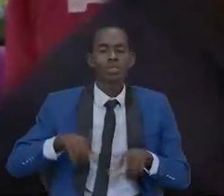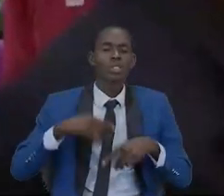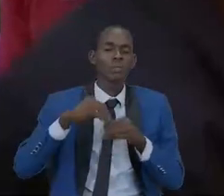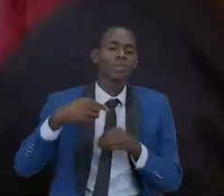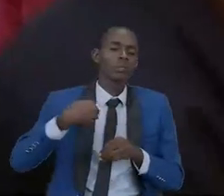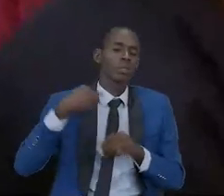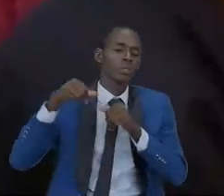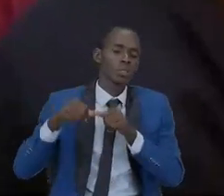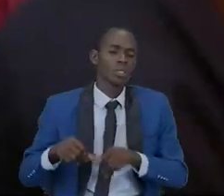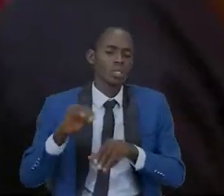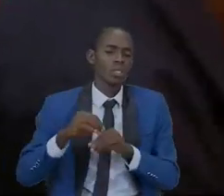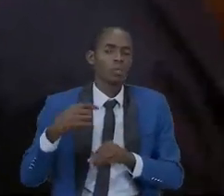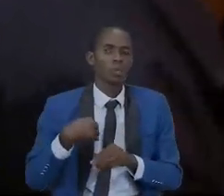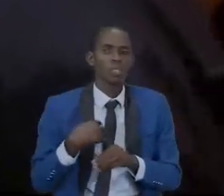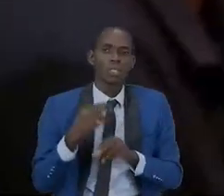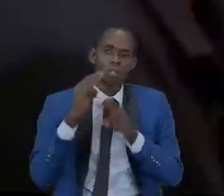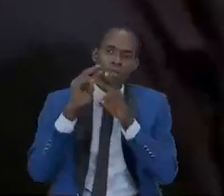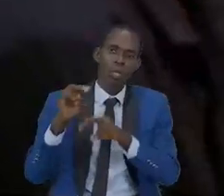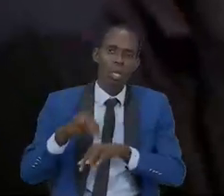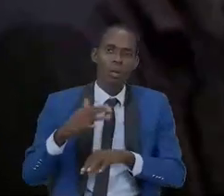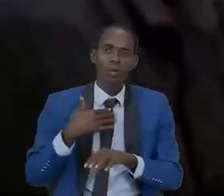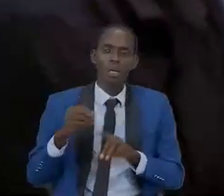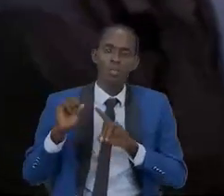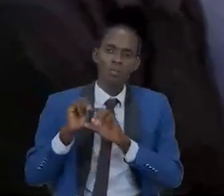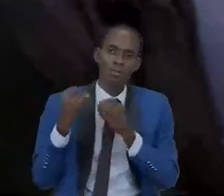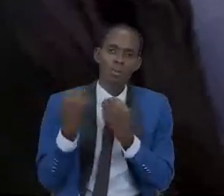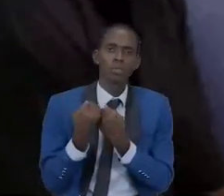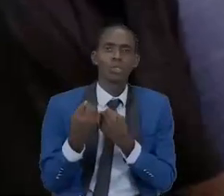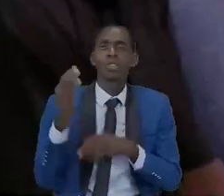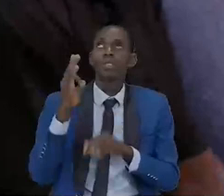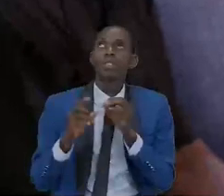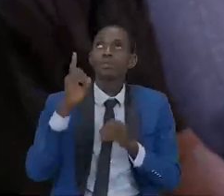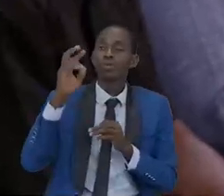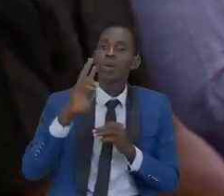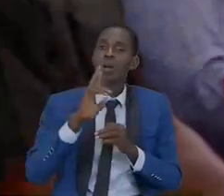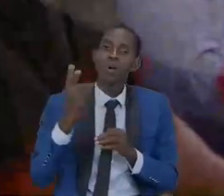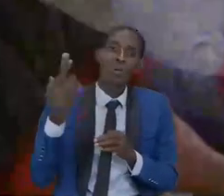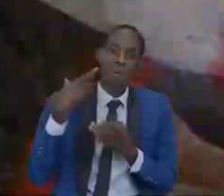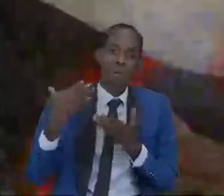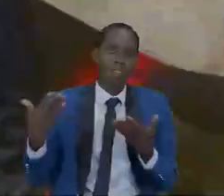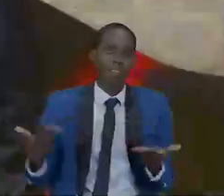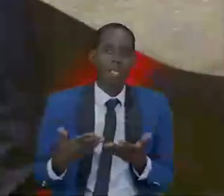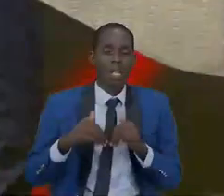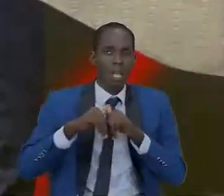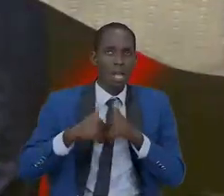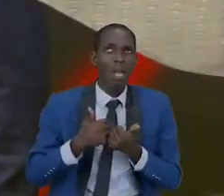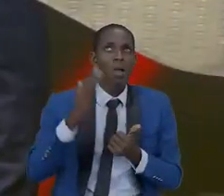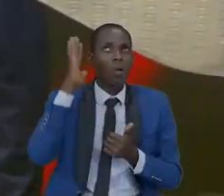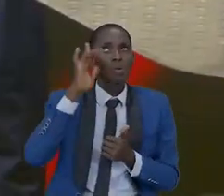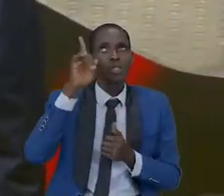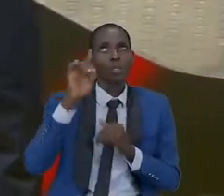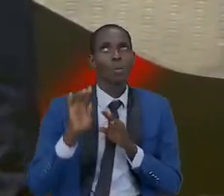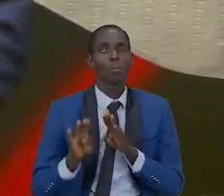demeures voici ma situation Christian si tu étais ici présent comment allais-tu agir